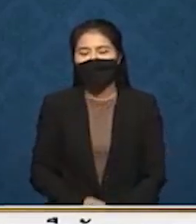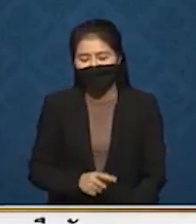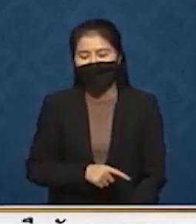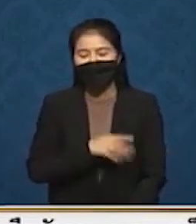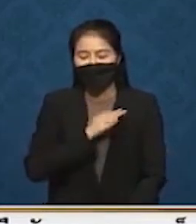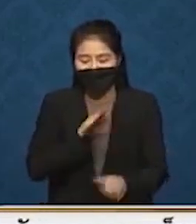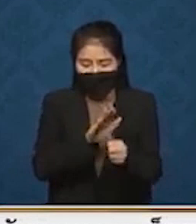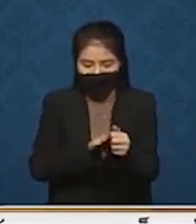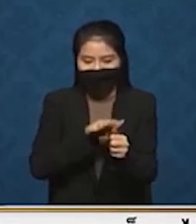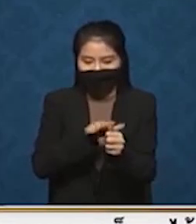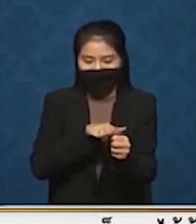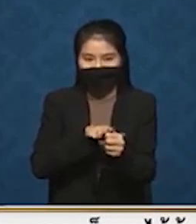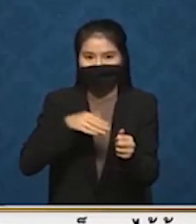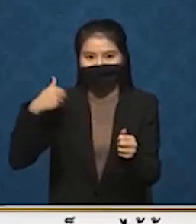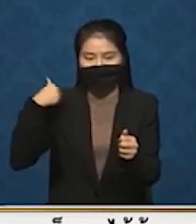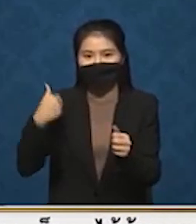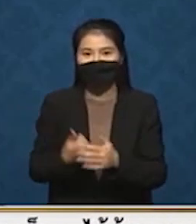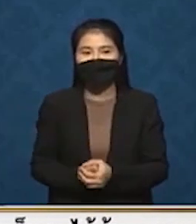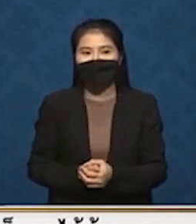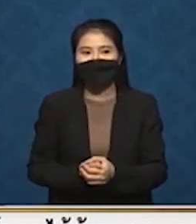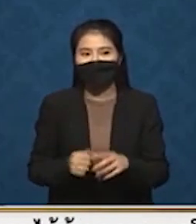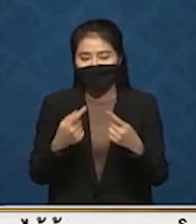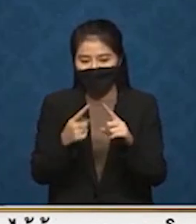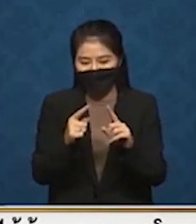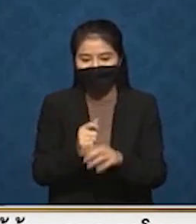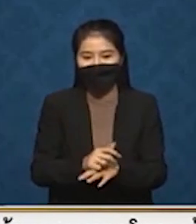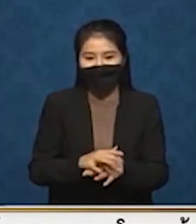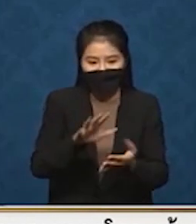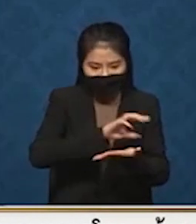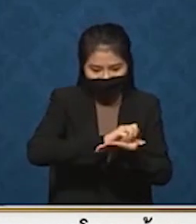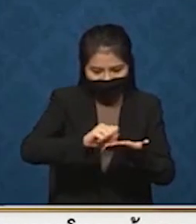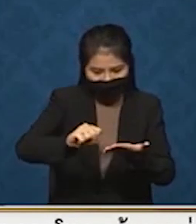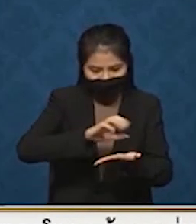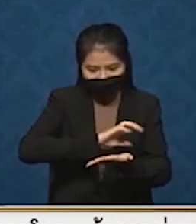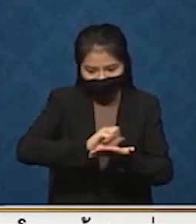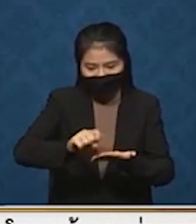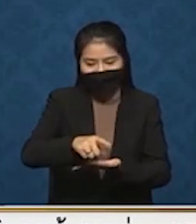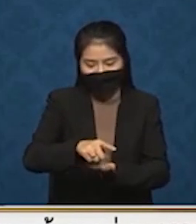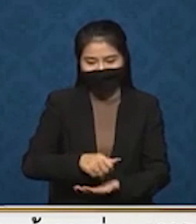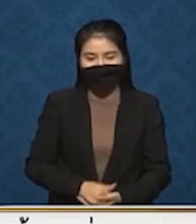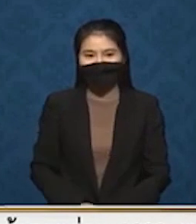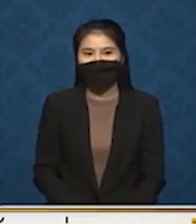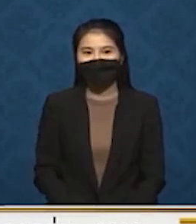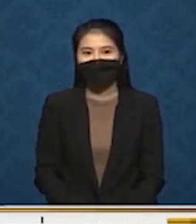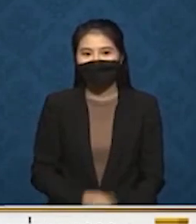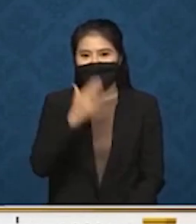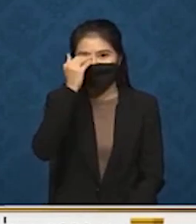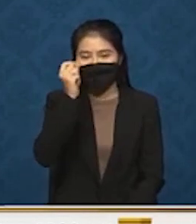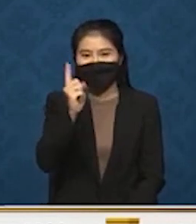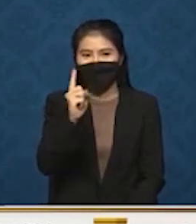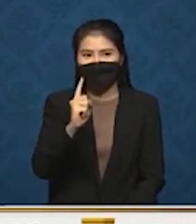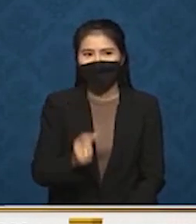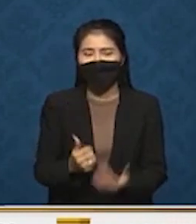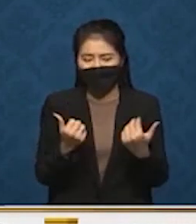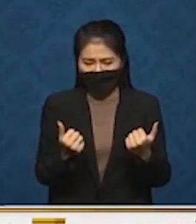ครับแต่ว่าขอให้คุณวิเชษทำความสะอาดด้วยตัวเองครับเพราะว่าเราระบ